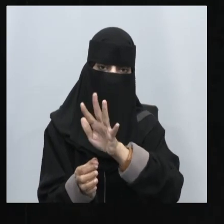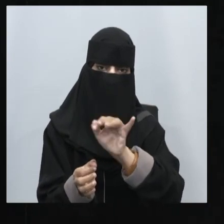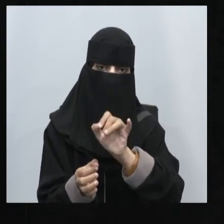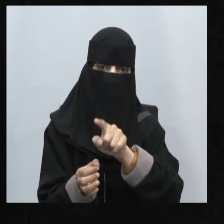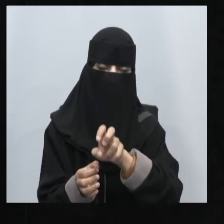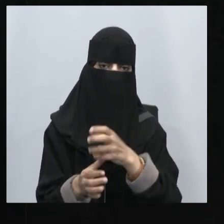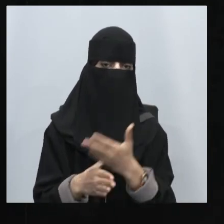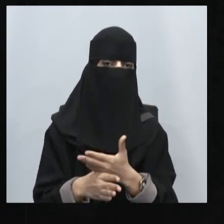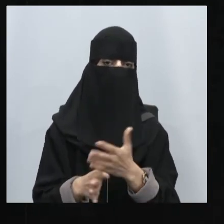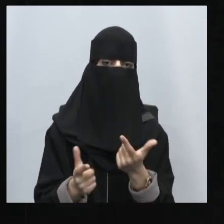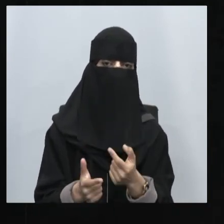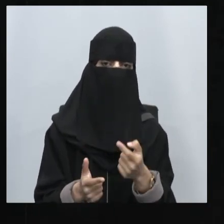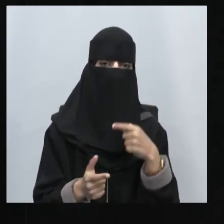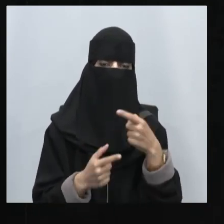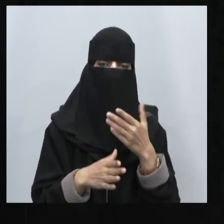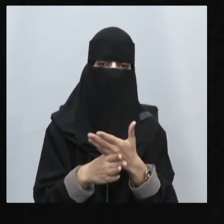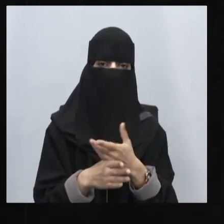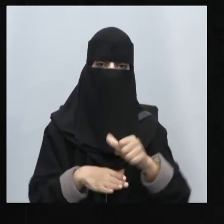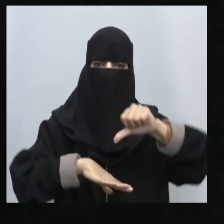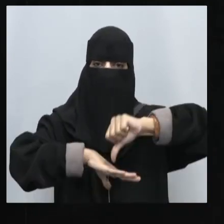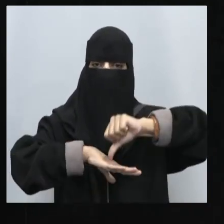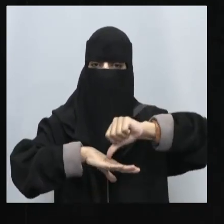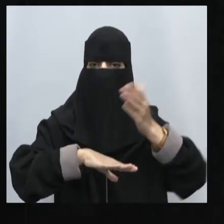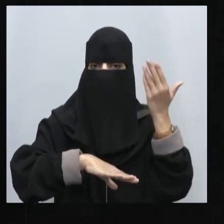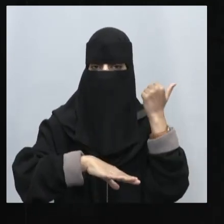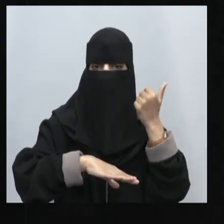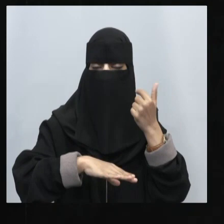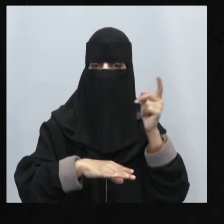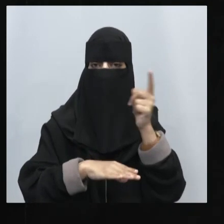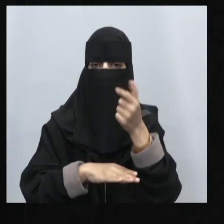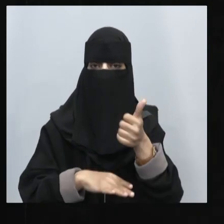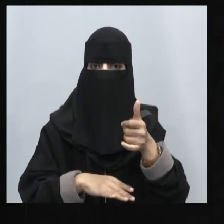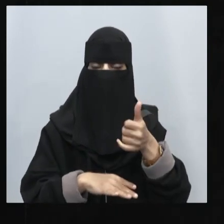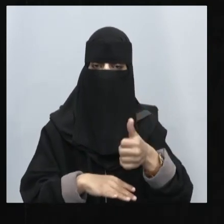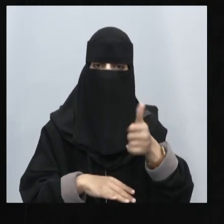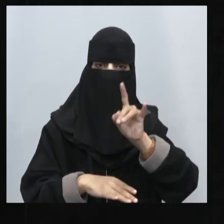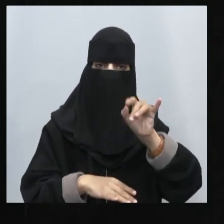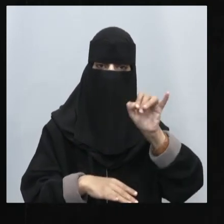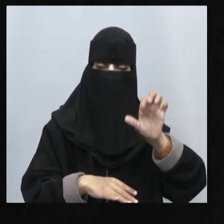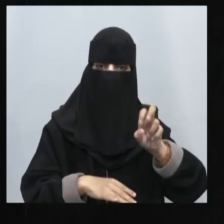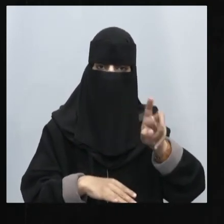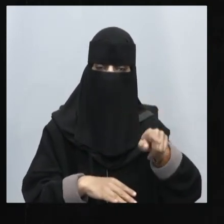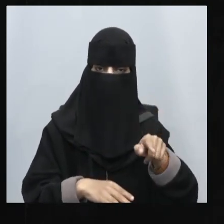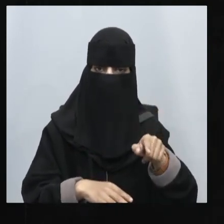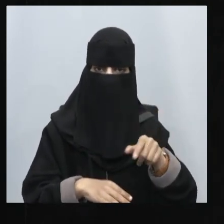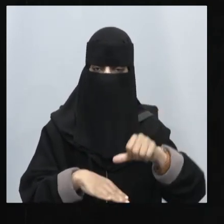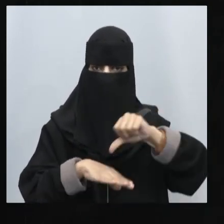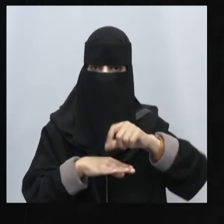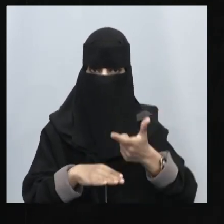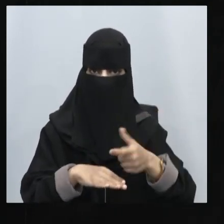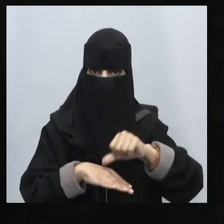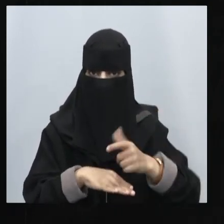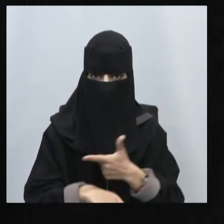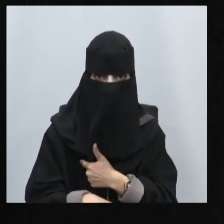نفكر قليلا ونسترجع ما هي عاصمه الدوله الامويه احسنتم اذا الدوله الامويه كانت عاصمتهم